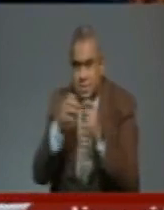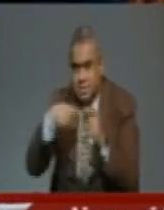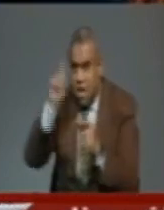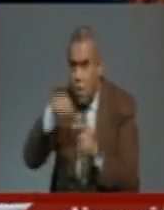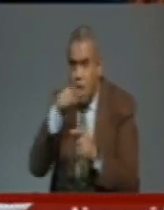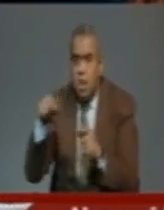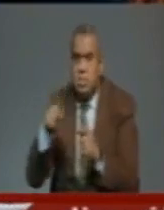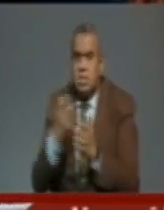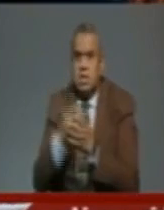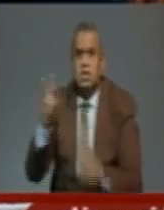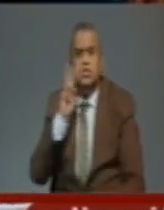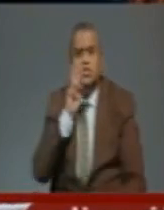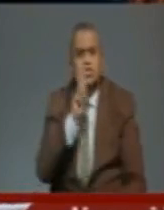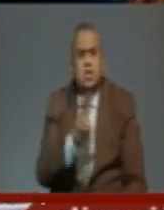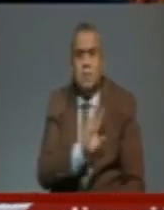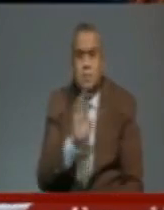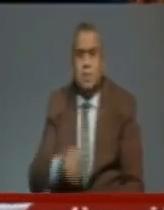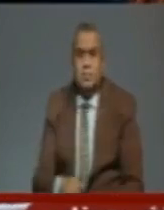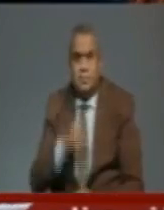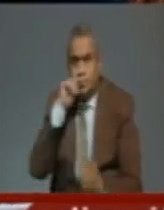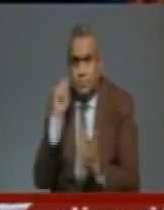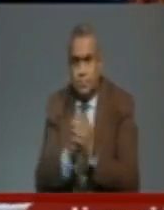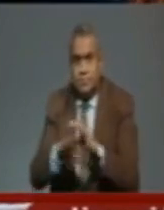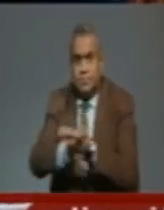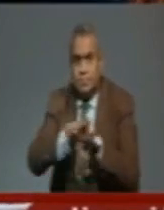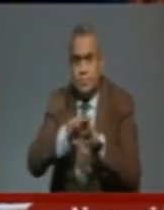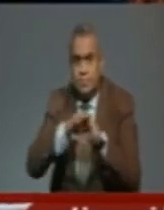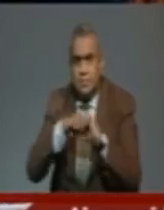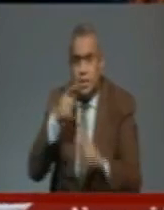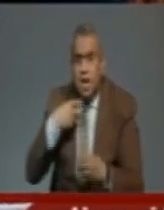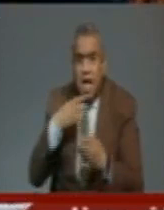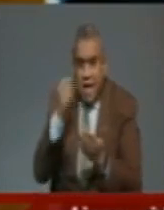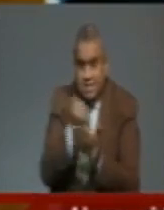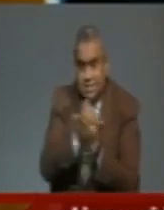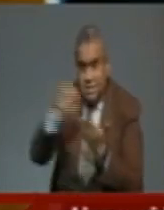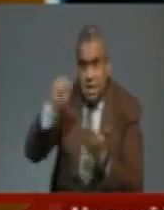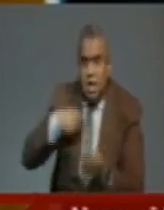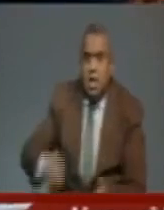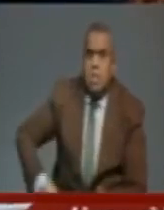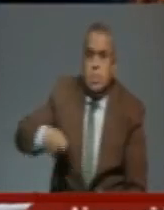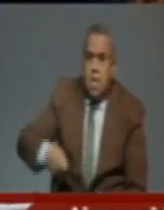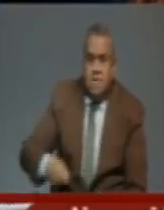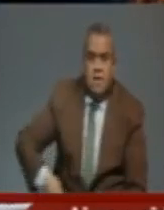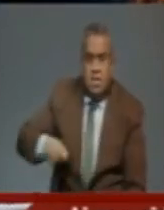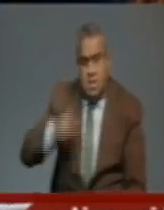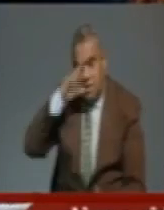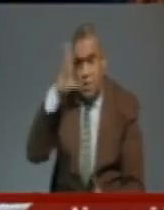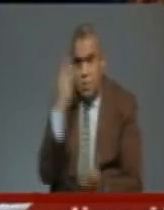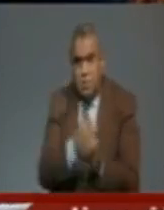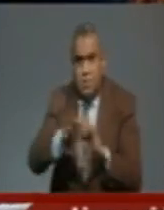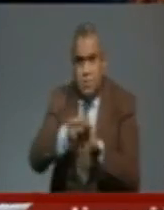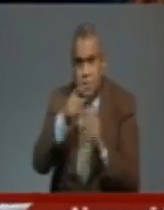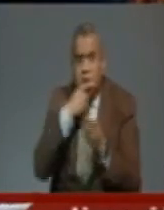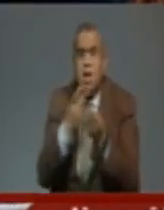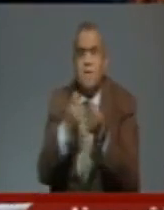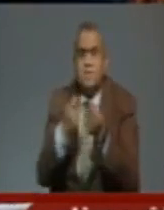كده، بس عشان يتشالوا دول بفلوس، مش كده يا كامل؟ تمام يا فندم. وعشان يتعمل ده كله بفلوس،